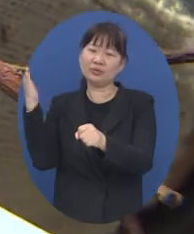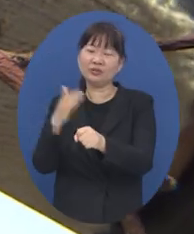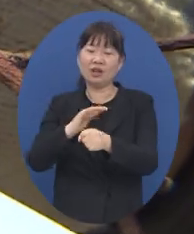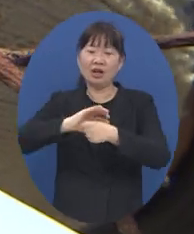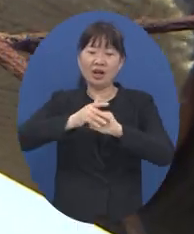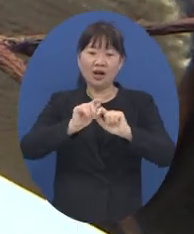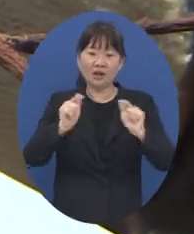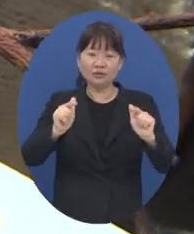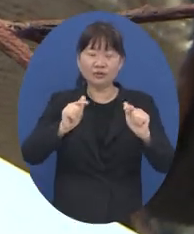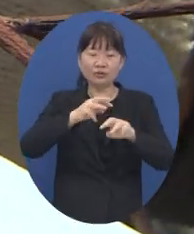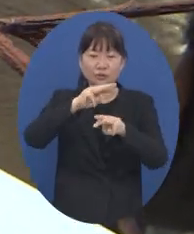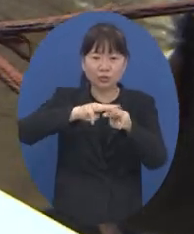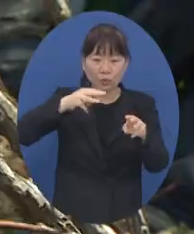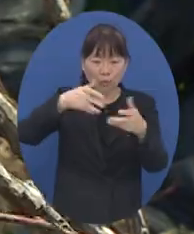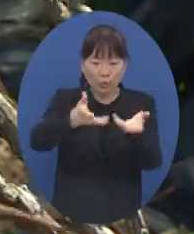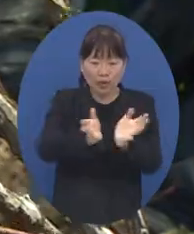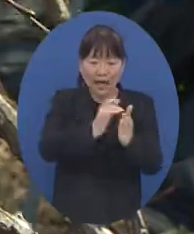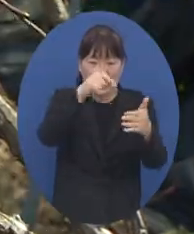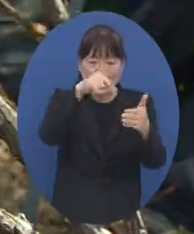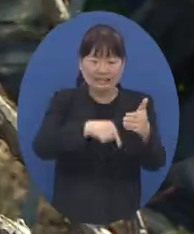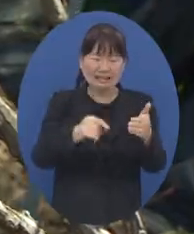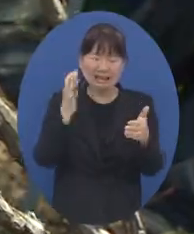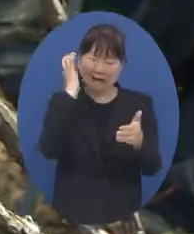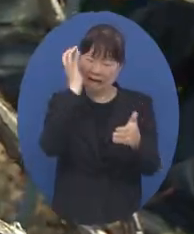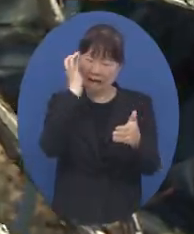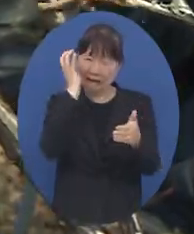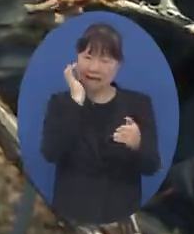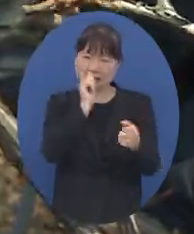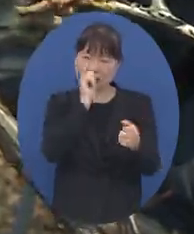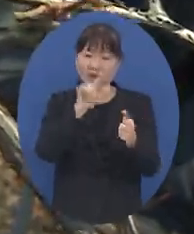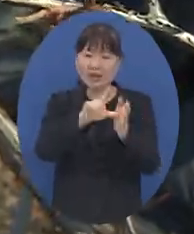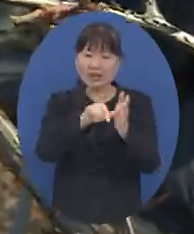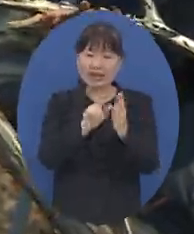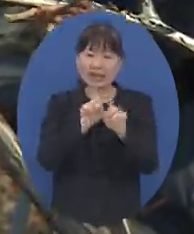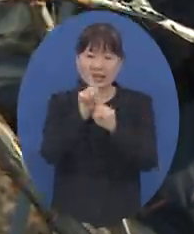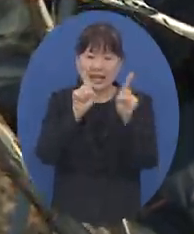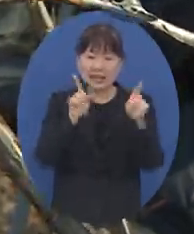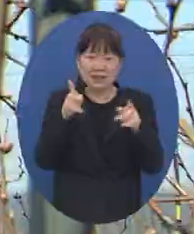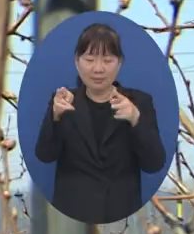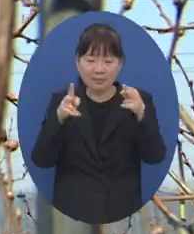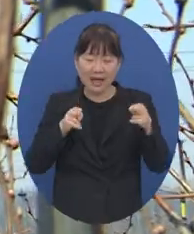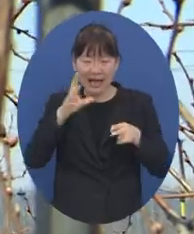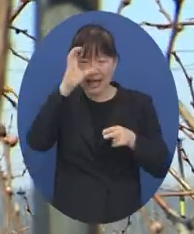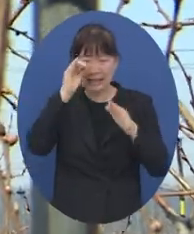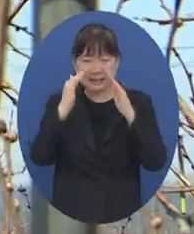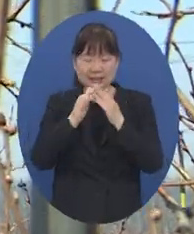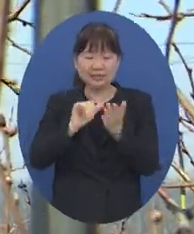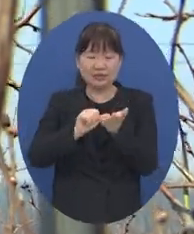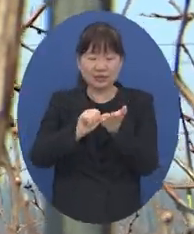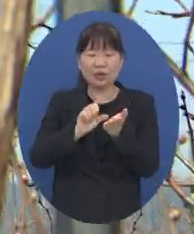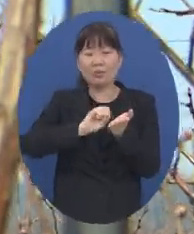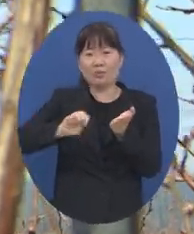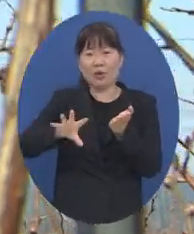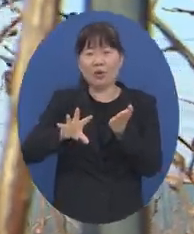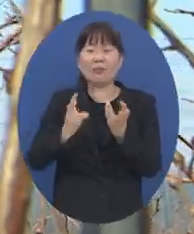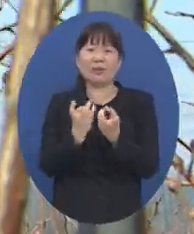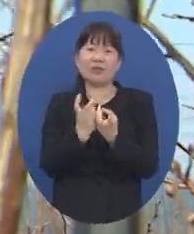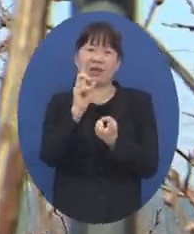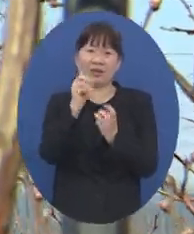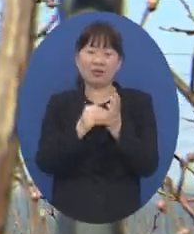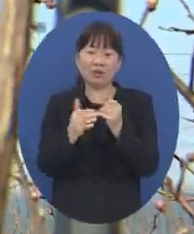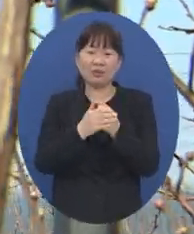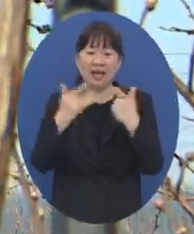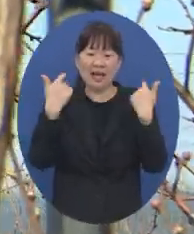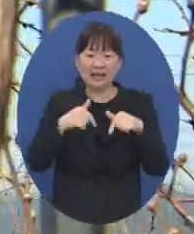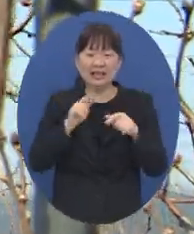과수농가의 골칫거리가 된이 해충. 농장주는 이 시기 가지를 잘라내 알집을 없애는 방법밖에 없어 요새 매일같이 전지